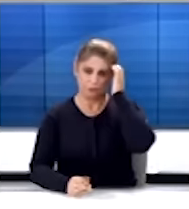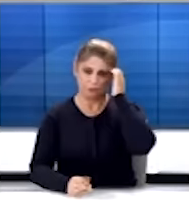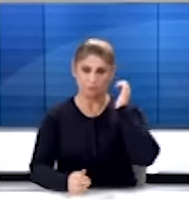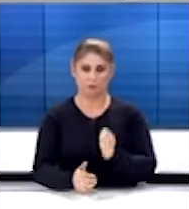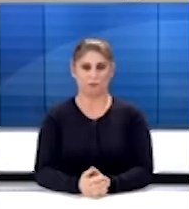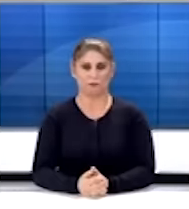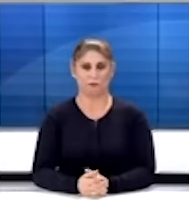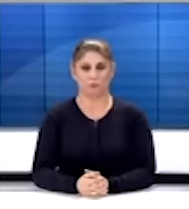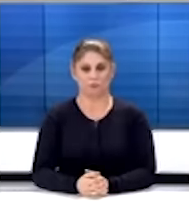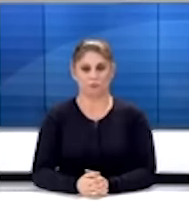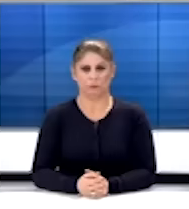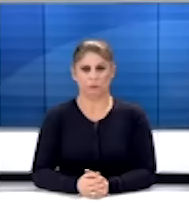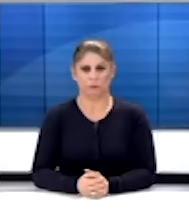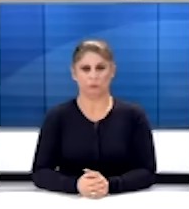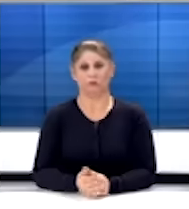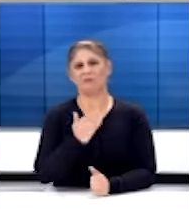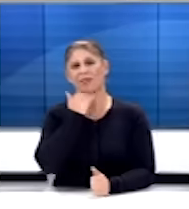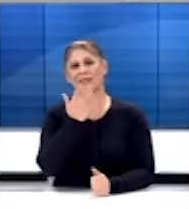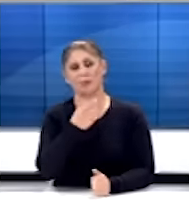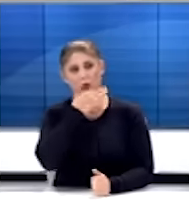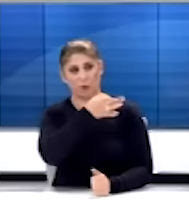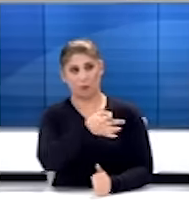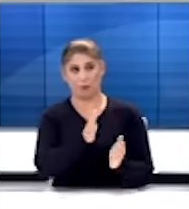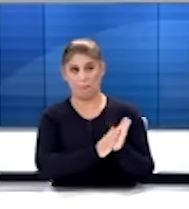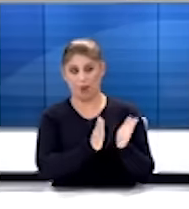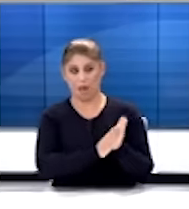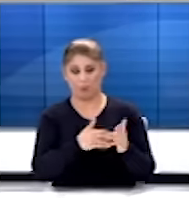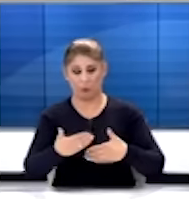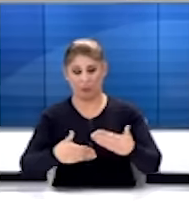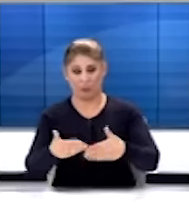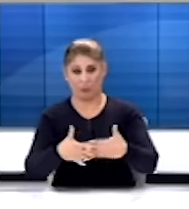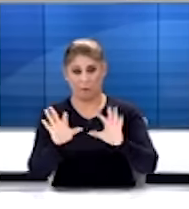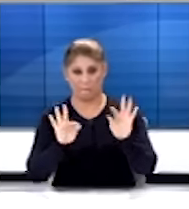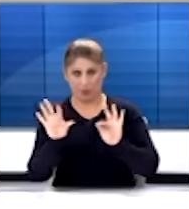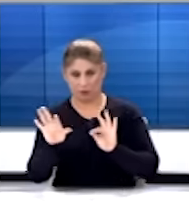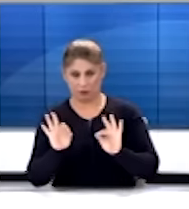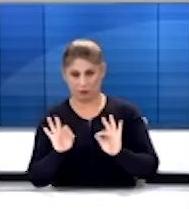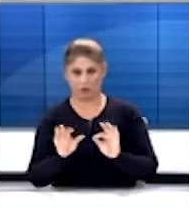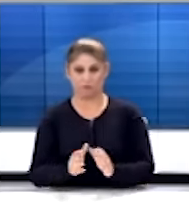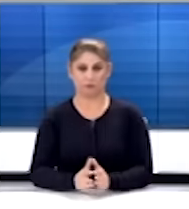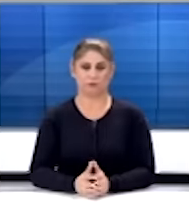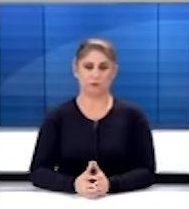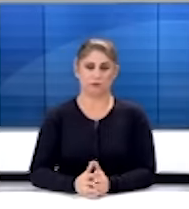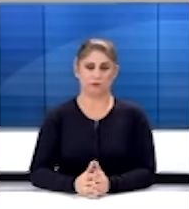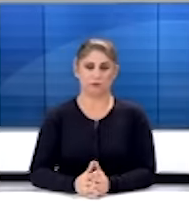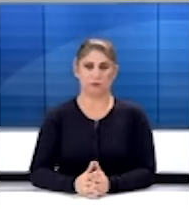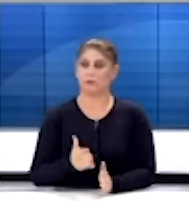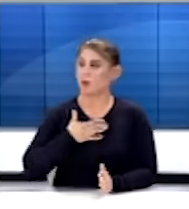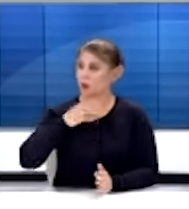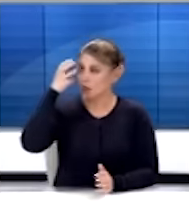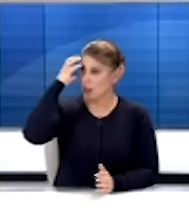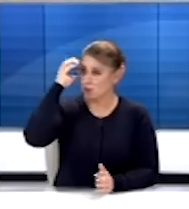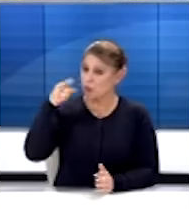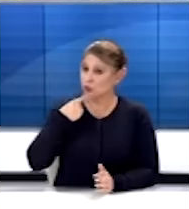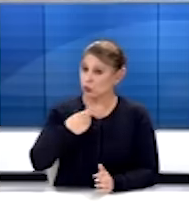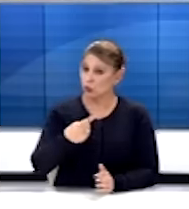Λοιπόν, δεν μπορούμε να σας πούμε μπράβο δηλαδή για τις διαδικασίες που επιλέξατε. Δεν ζητώ μπράβο. Θέλω να θυμηθείτε ότι το